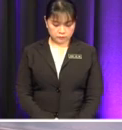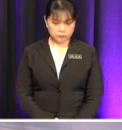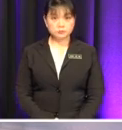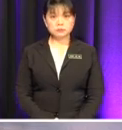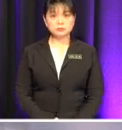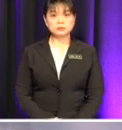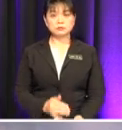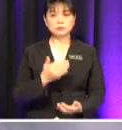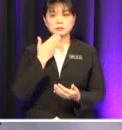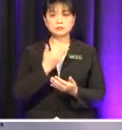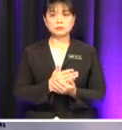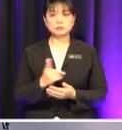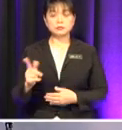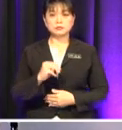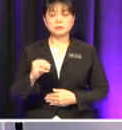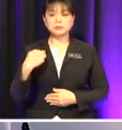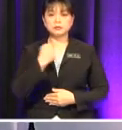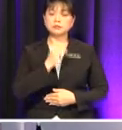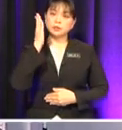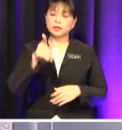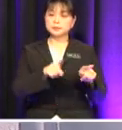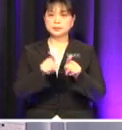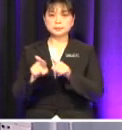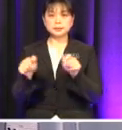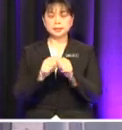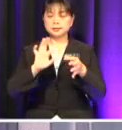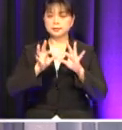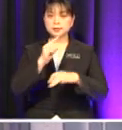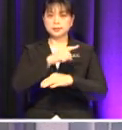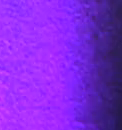untuk hari ini kita akan bersama dengan seorang jurubah sejarah